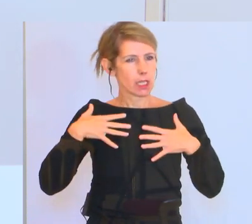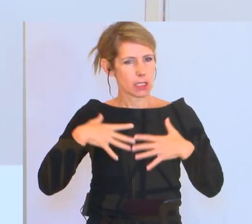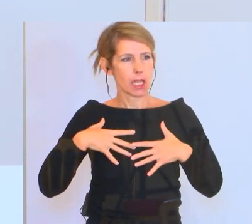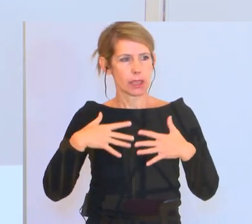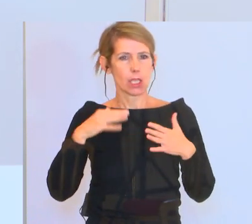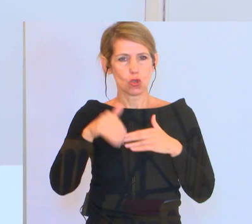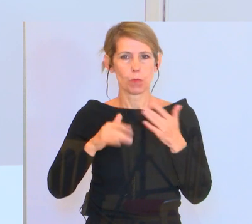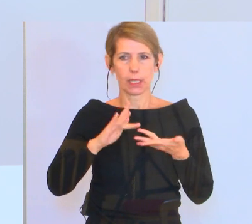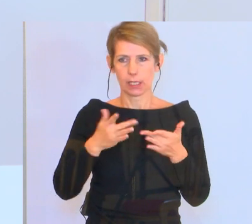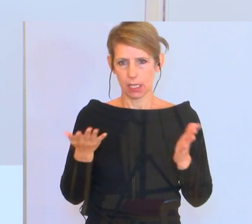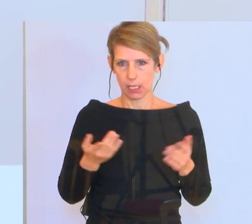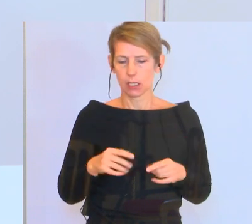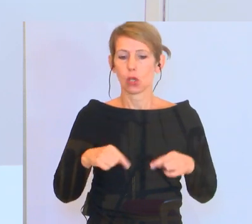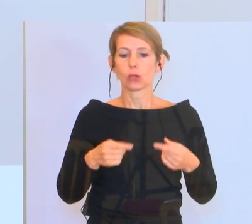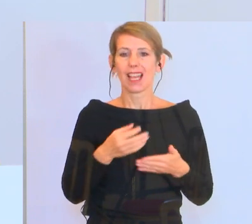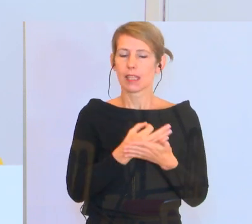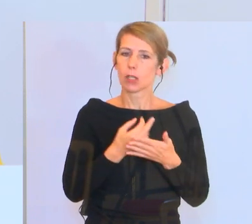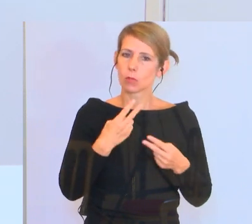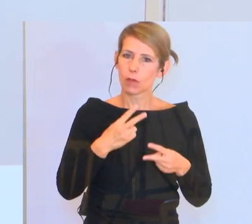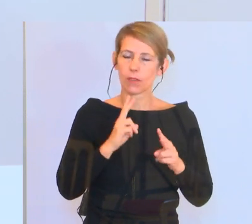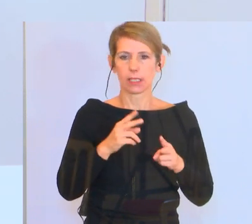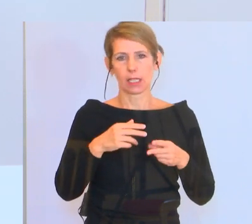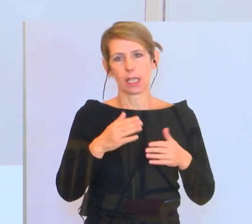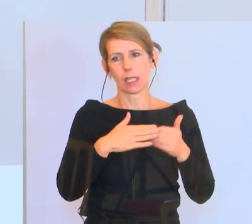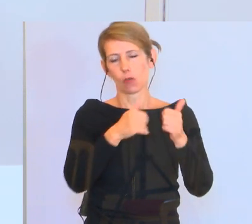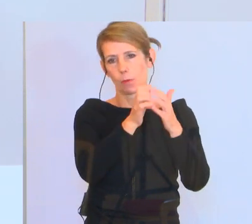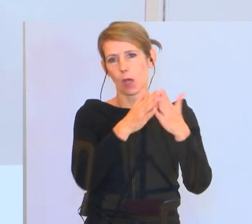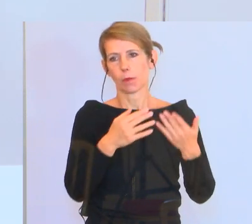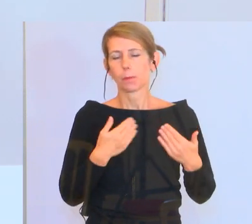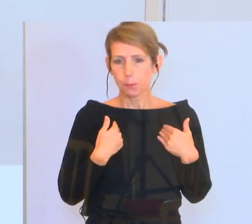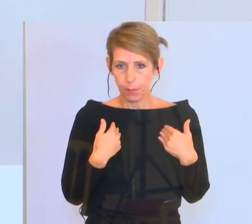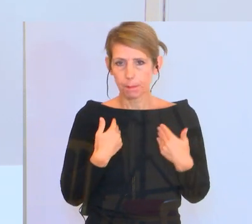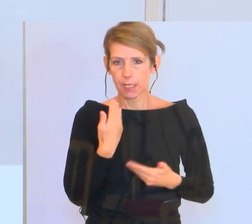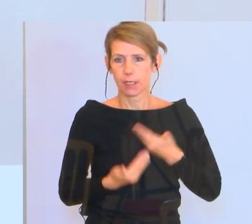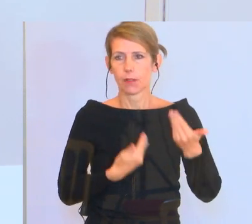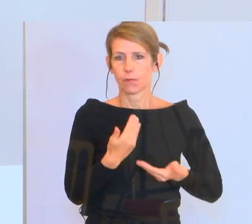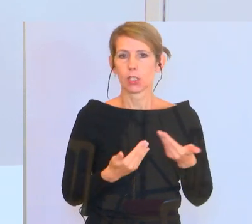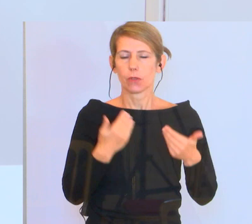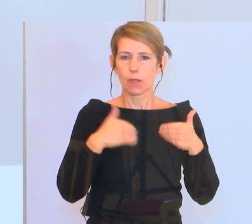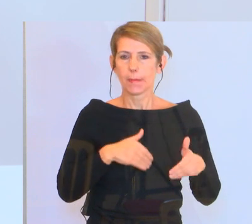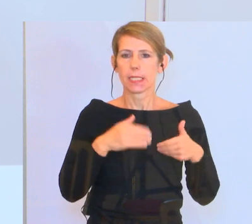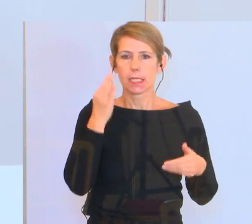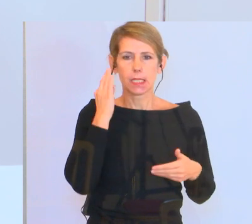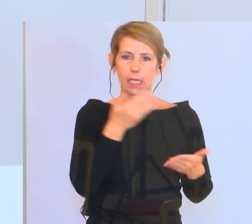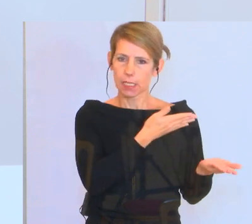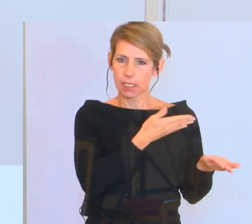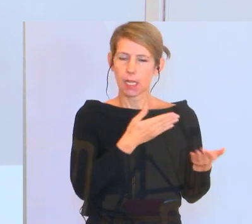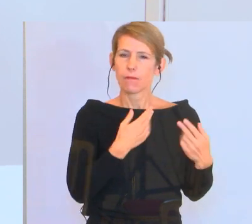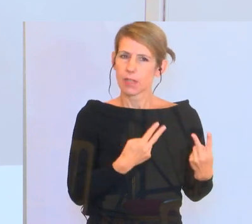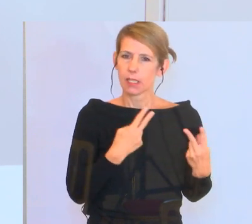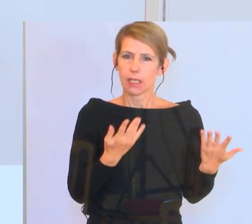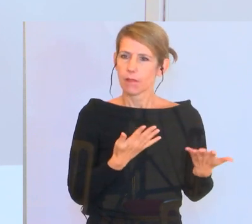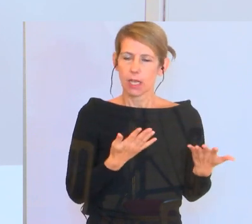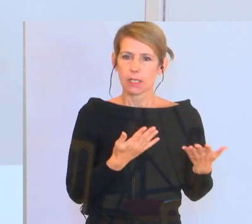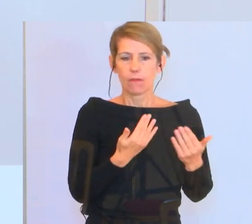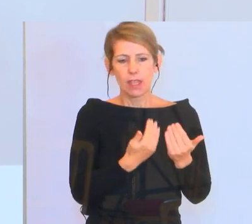der Ausbildung weiterzugeben. Warum ist mir das als Wirtschaftsministerin auch so wichtig? Weil sich klar zeigt, dass je